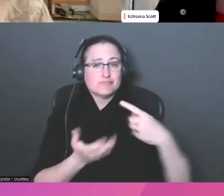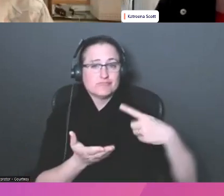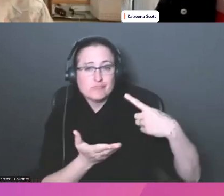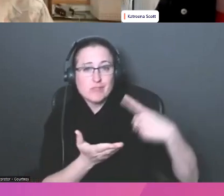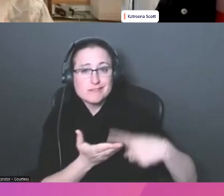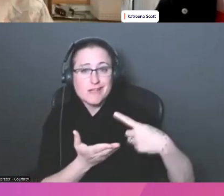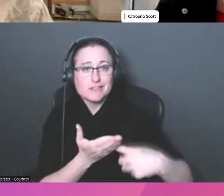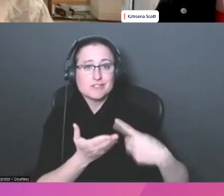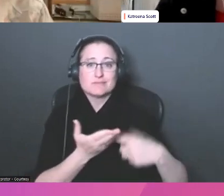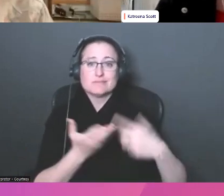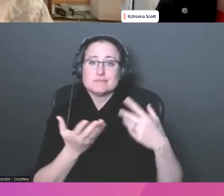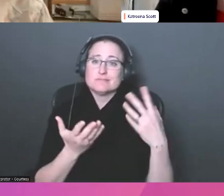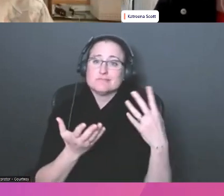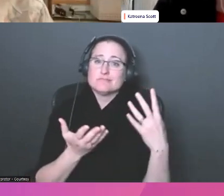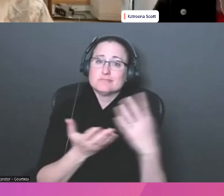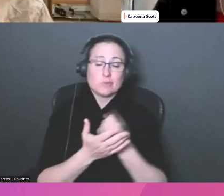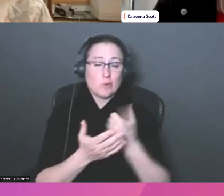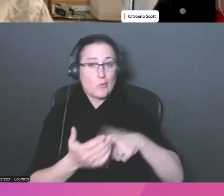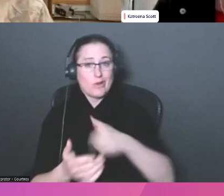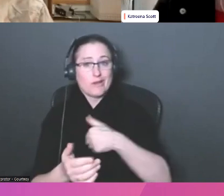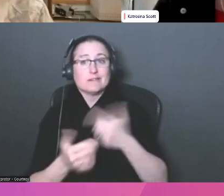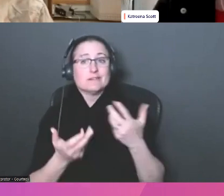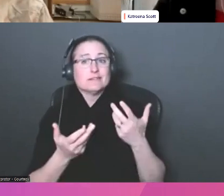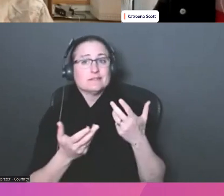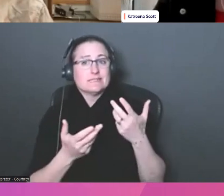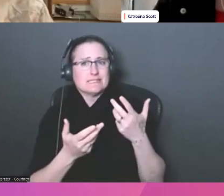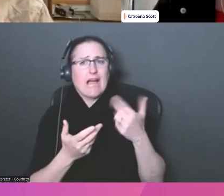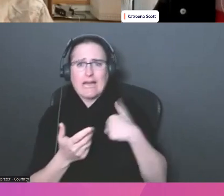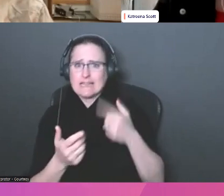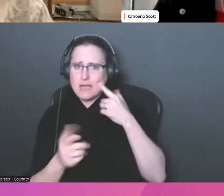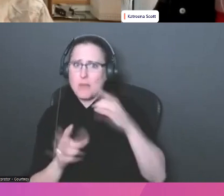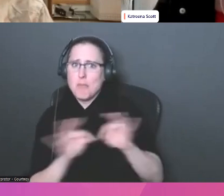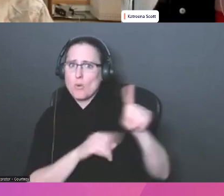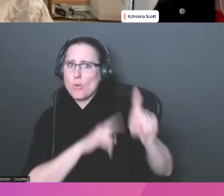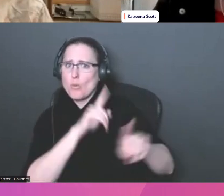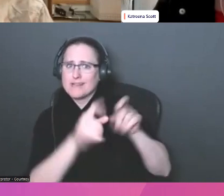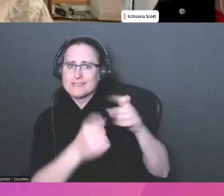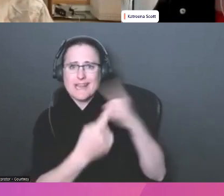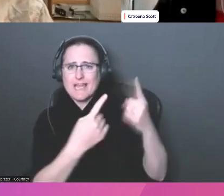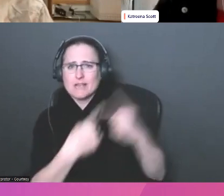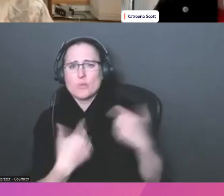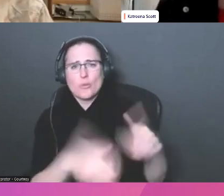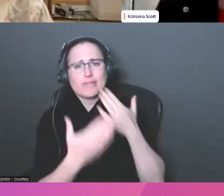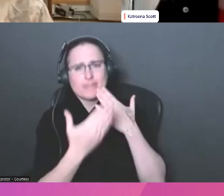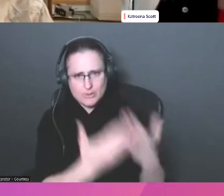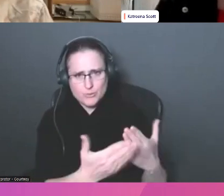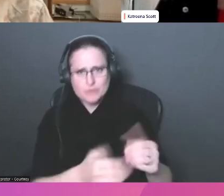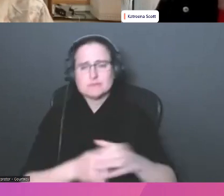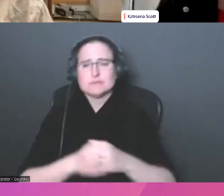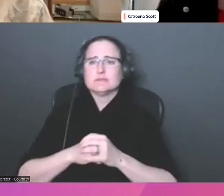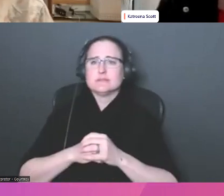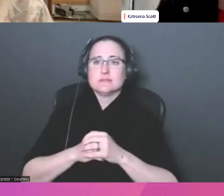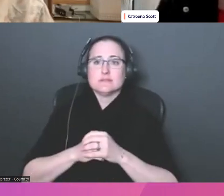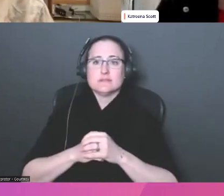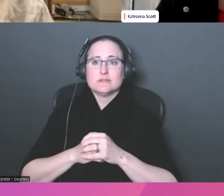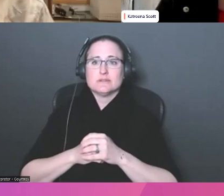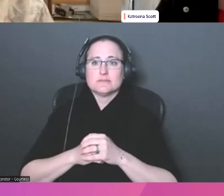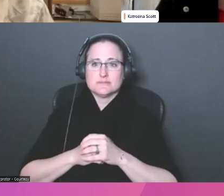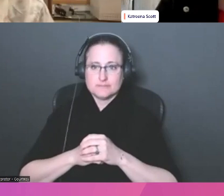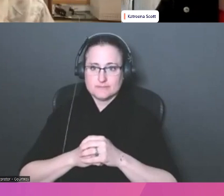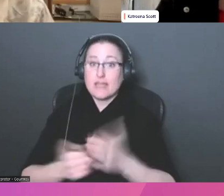Merci pour ces idées, ces résultats partagés et d'avoir pris le temps de discuter, de répondre à ces questions de notre